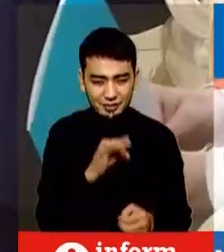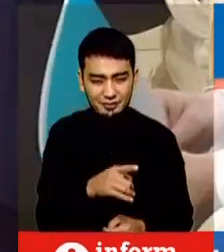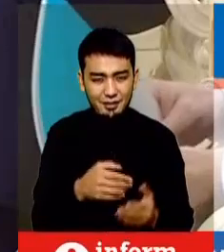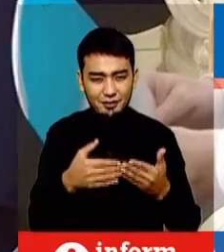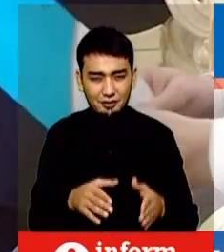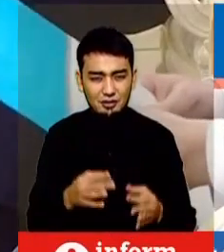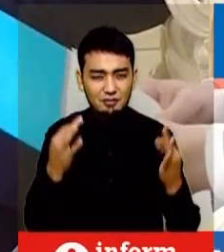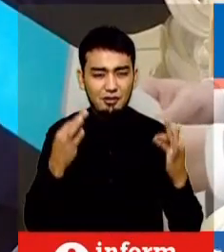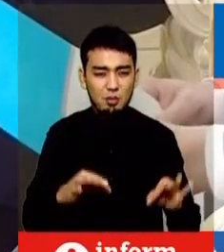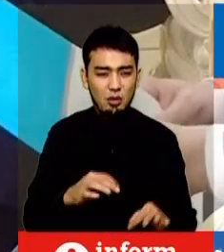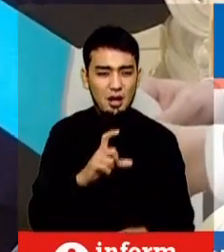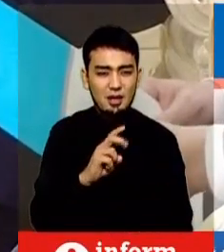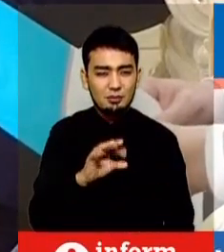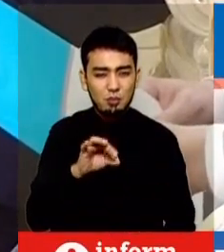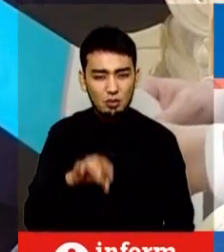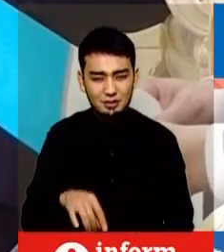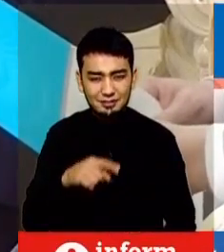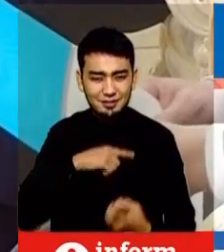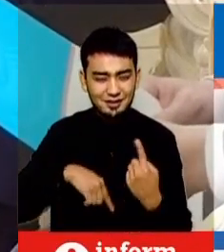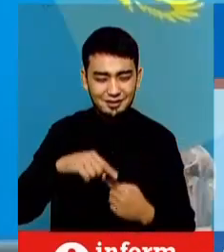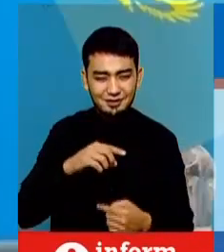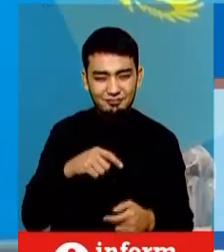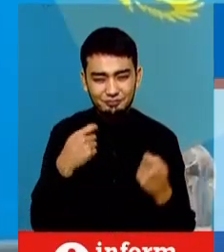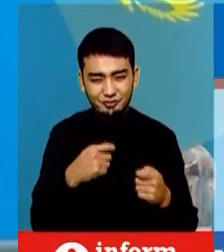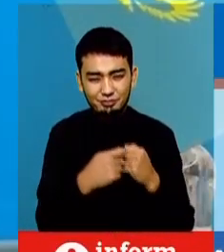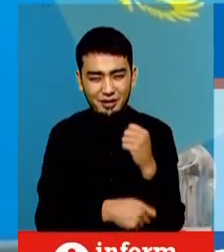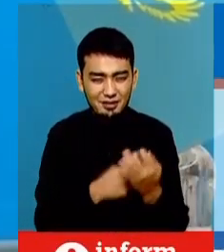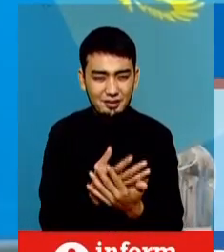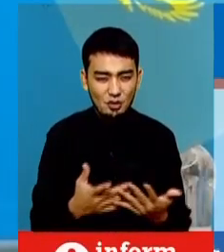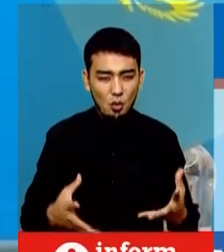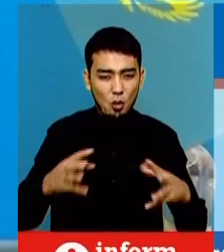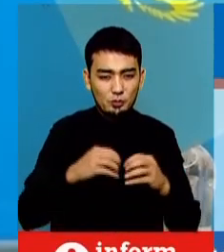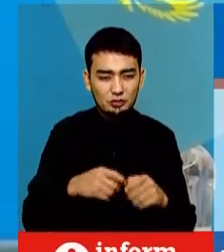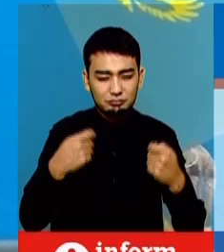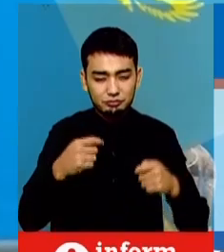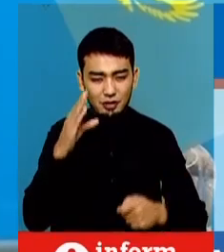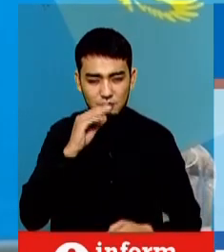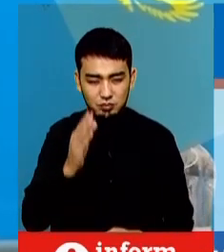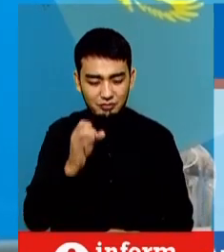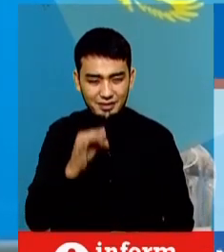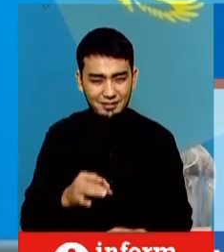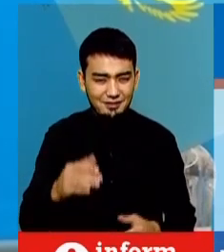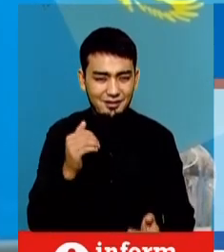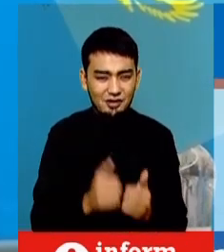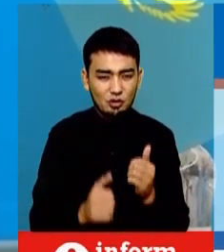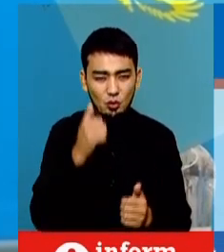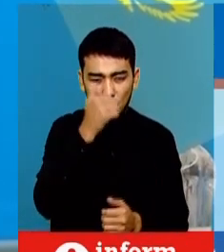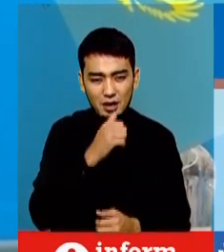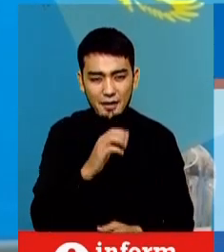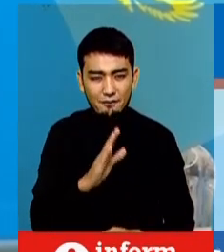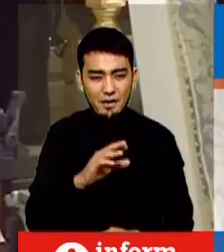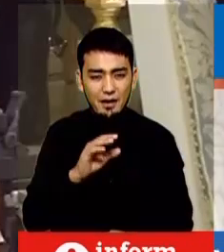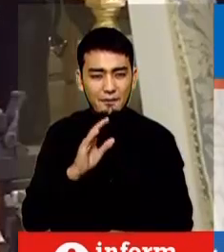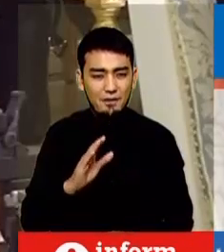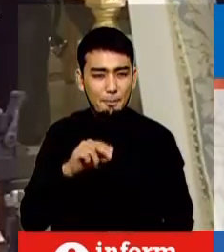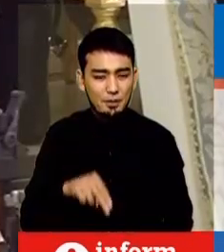путь к свободному экспорту наших товаров на общий рынок. Единые стандарты позволят обеспечить ежегодный рост ВВП примерно на